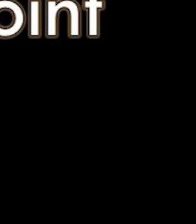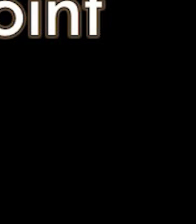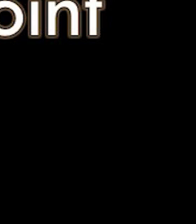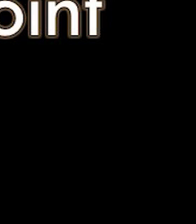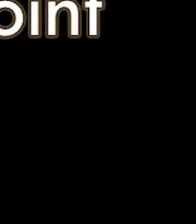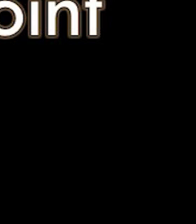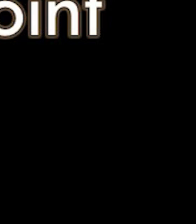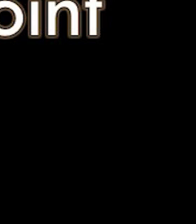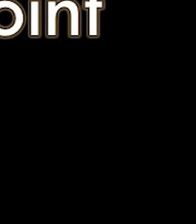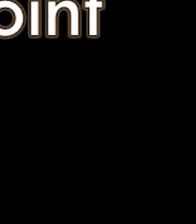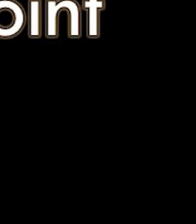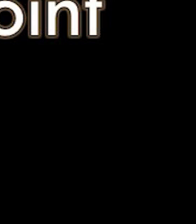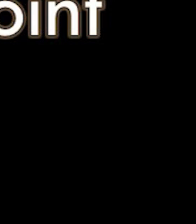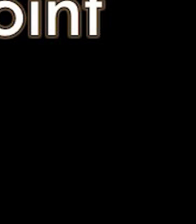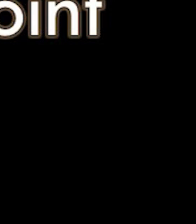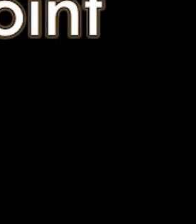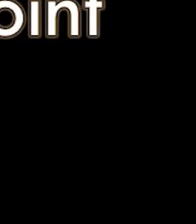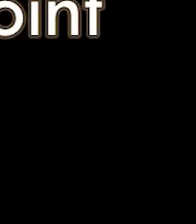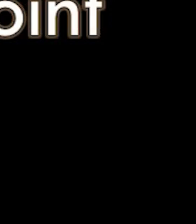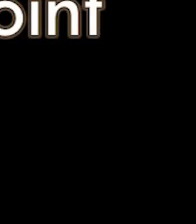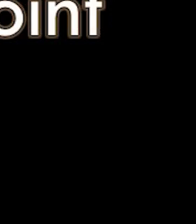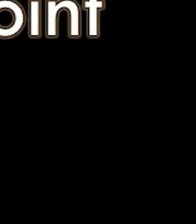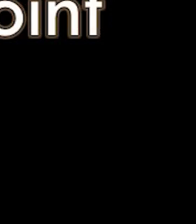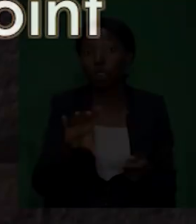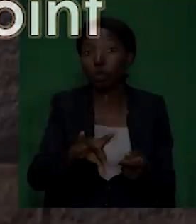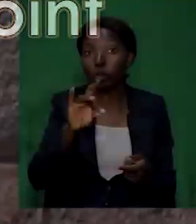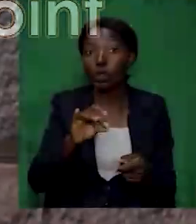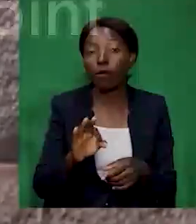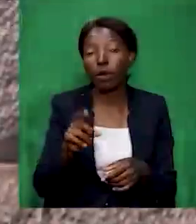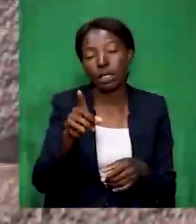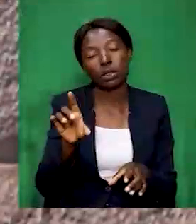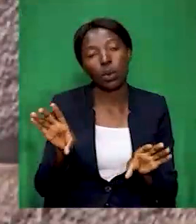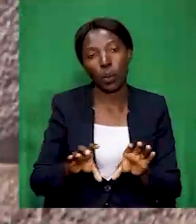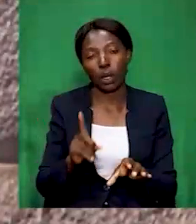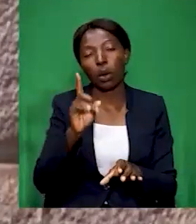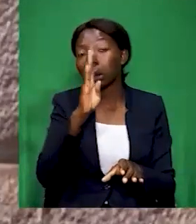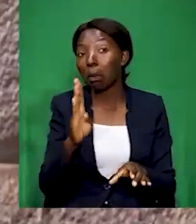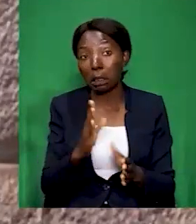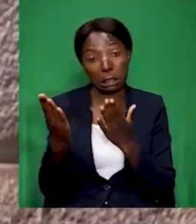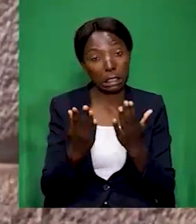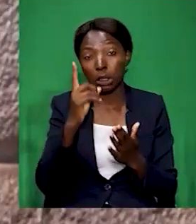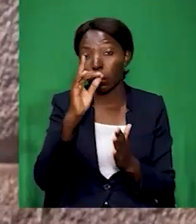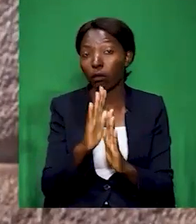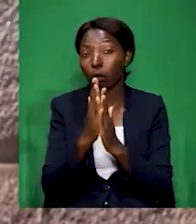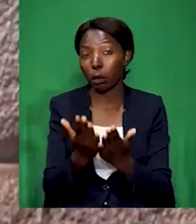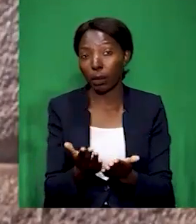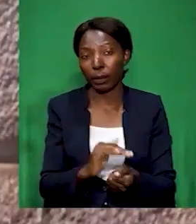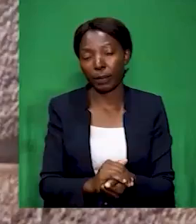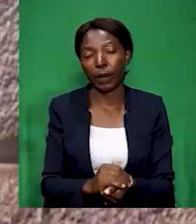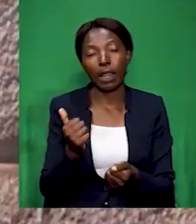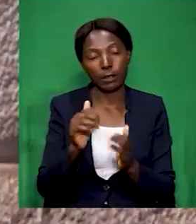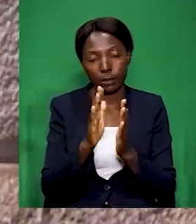nomweya nouchenjeri vatingaisa pabasa iri. Mwari vaise chikomborero pakuverengwa kweshoko